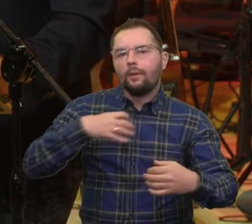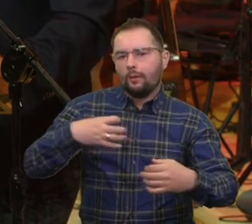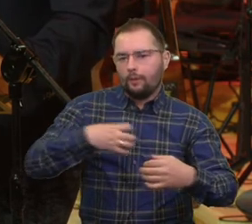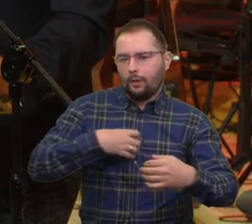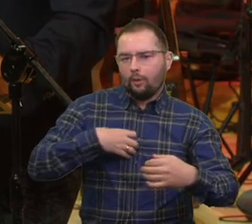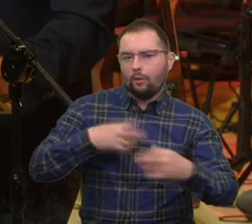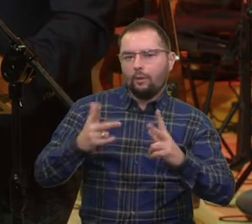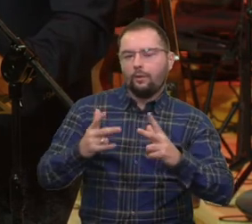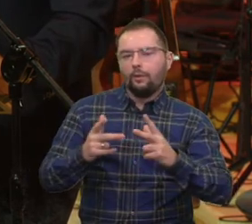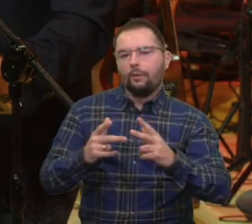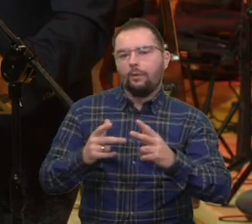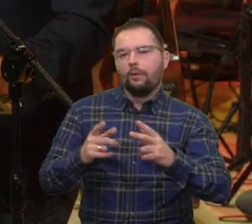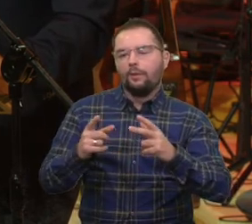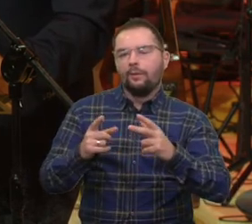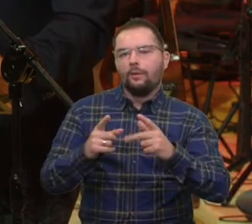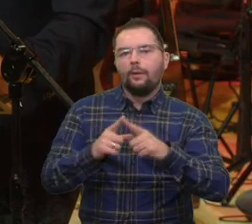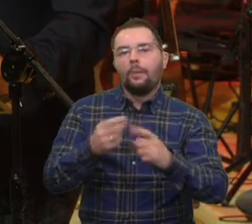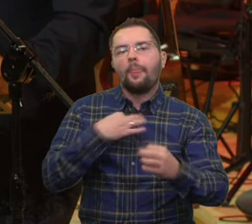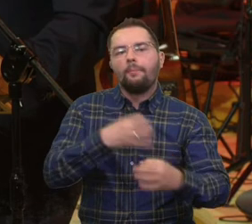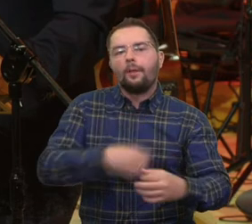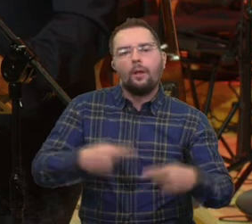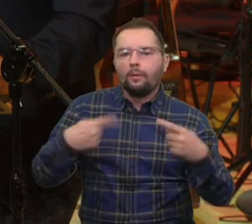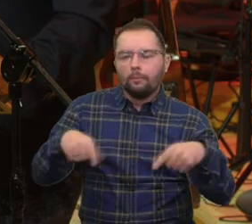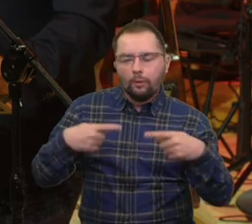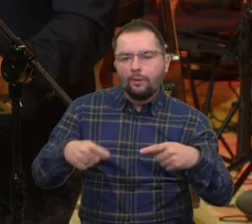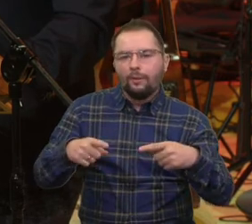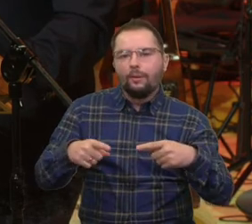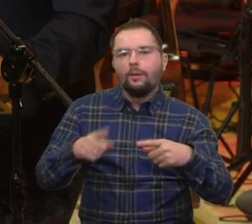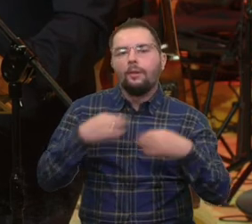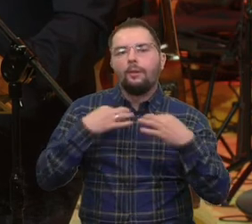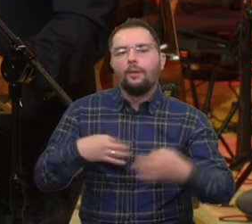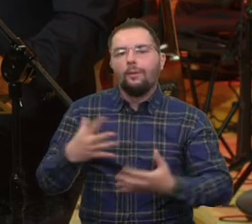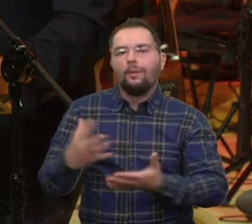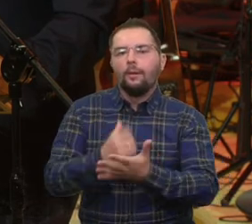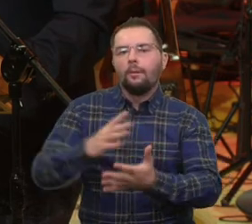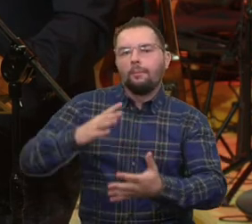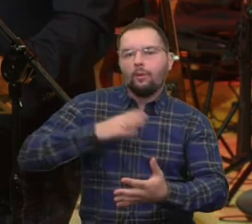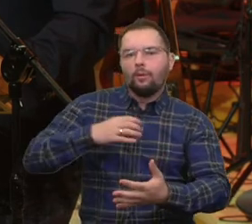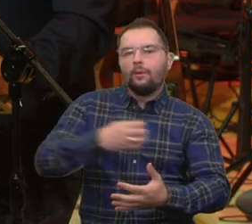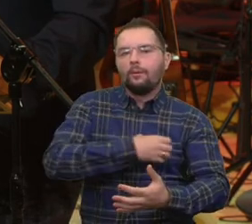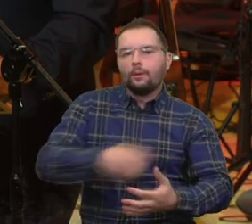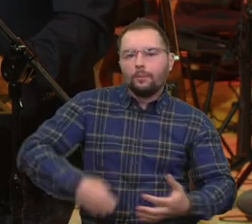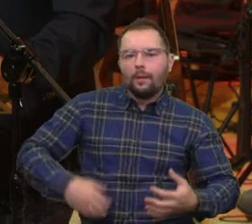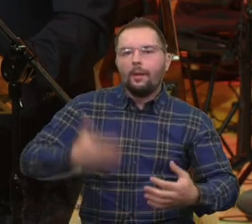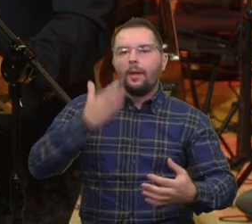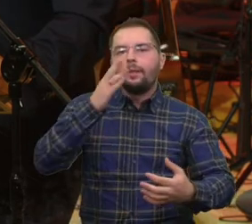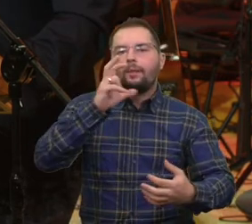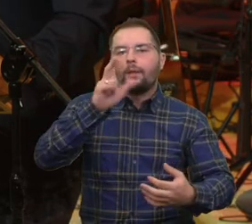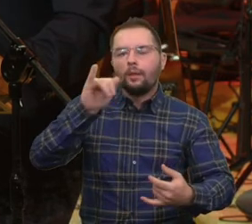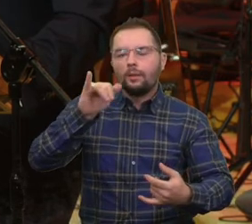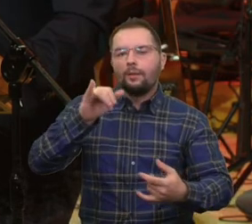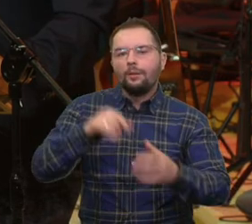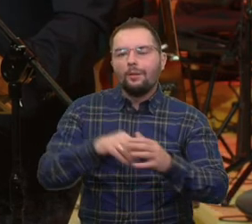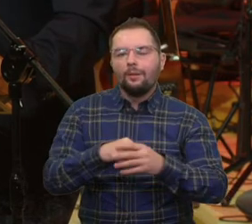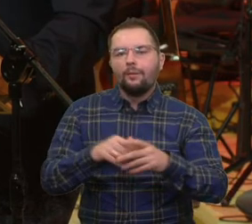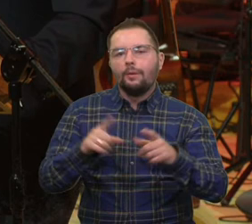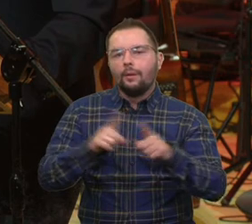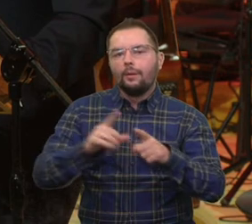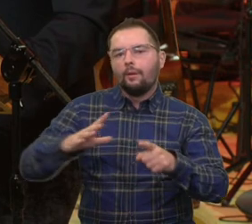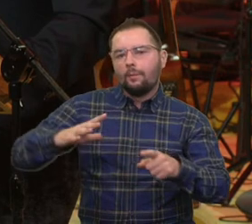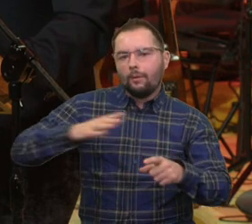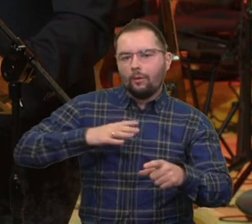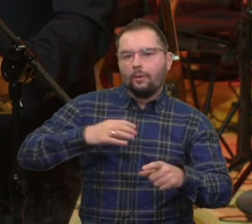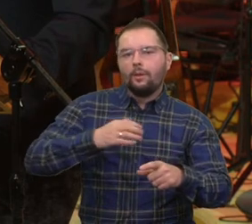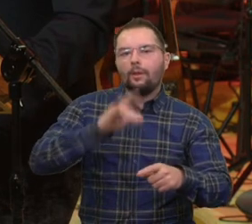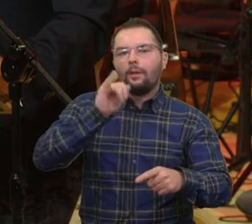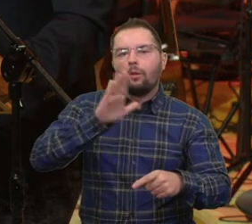Olbrychta. Pan marszałek nie mógł być dziś z nami. Statuetkę odbierze były marszałek Michał Czarski. Statuetkę odbierze były